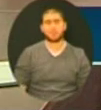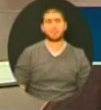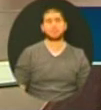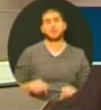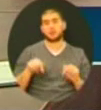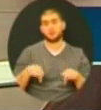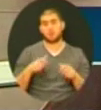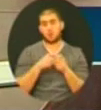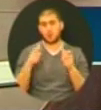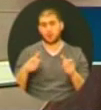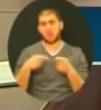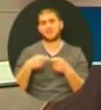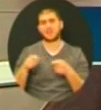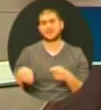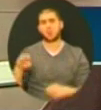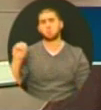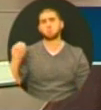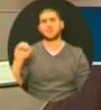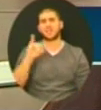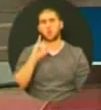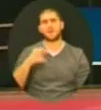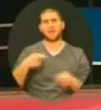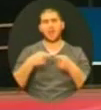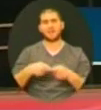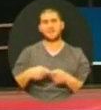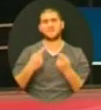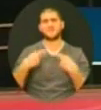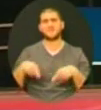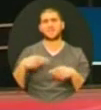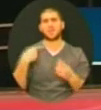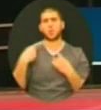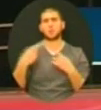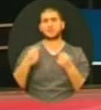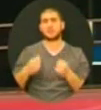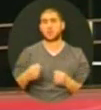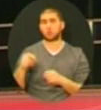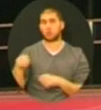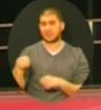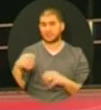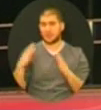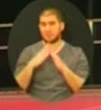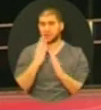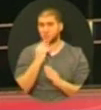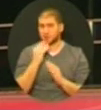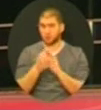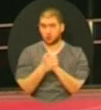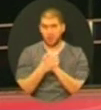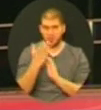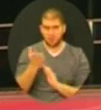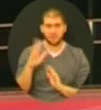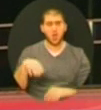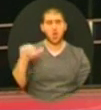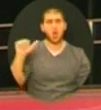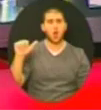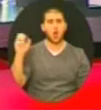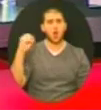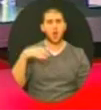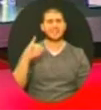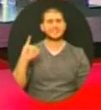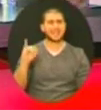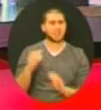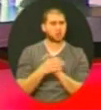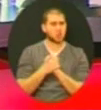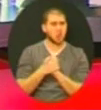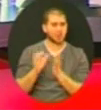כאן באולפן חבר הכנסת מוטי יוגב, חבר בוועדת חוץ וביטחון של הכנסת, הבית היהודי, שלום לך. שלום. אור ישראלי, כתבנו שלום גם לך.